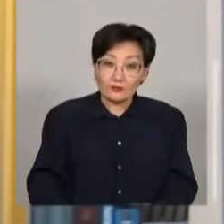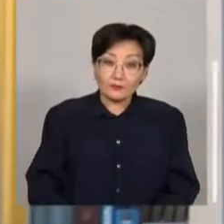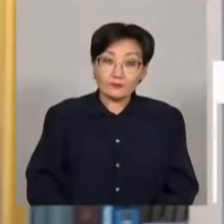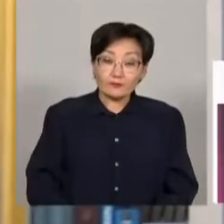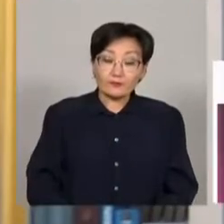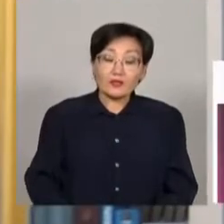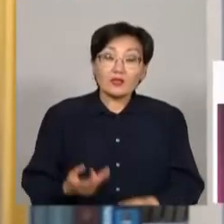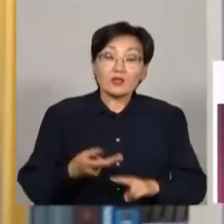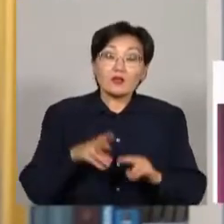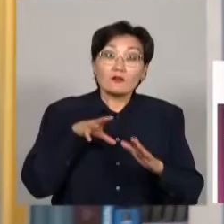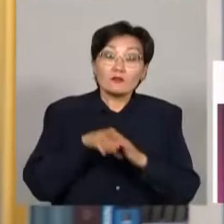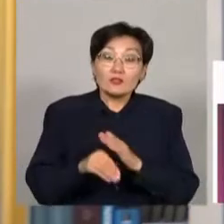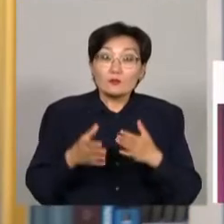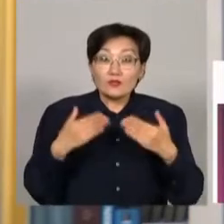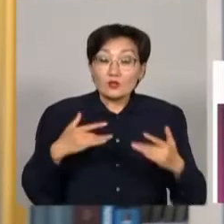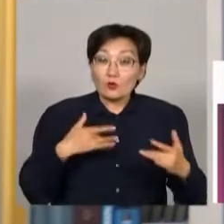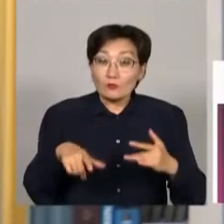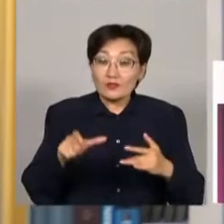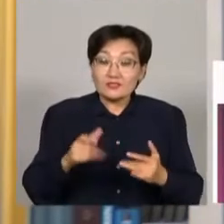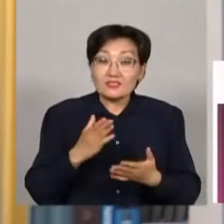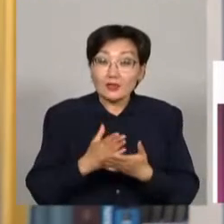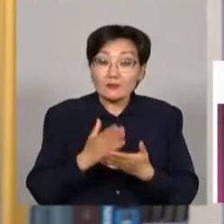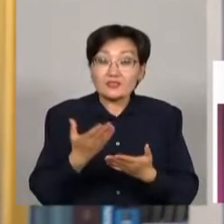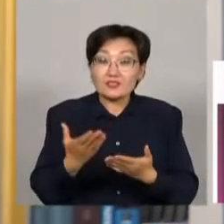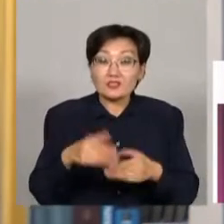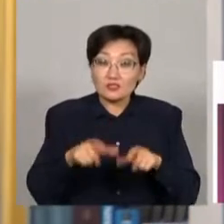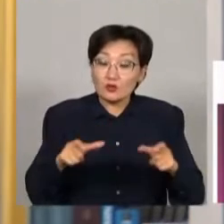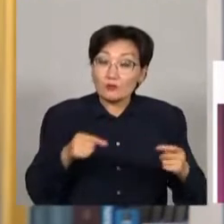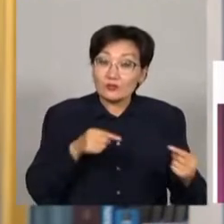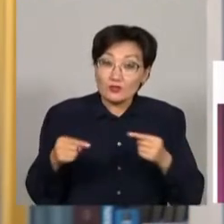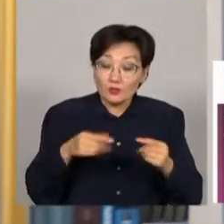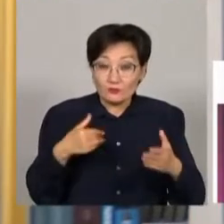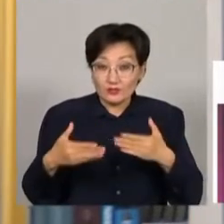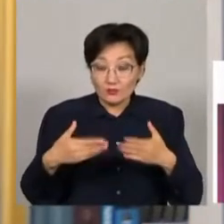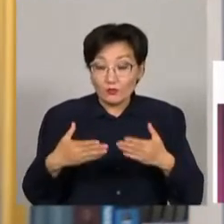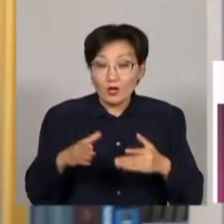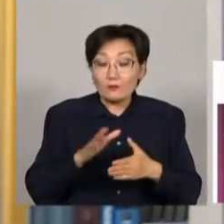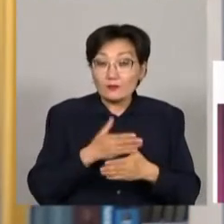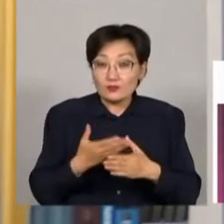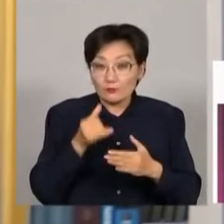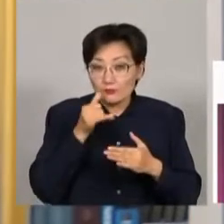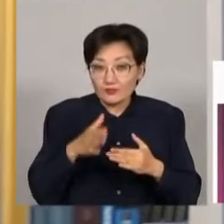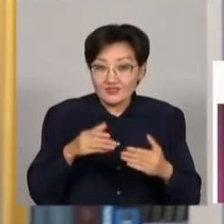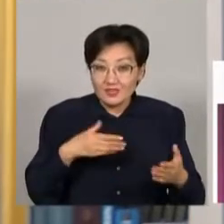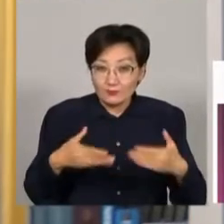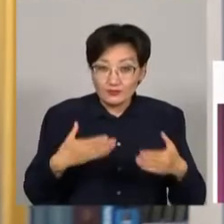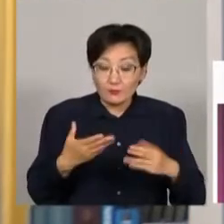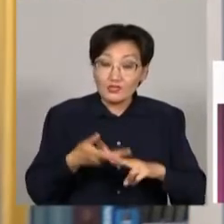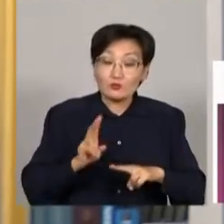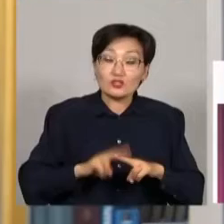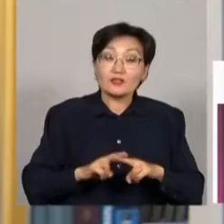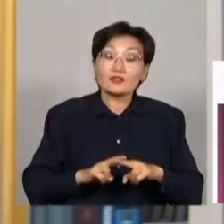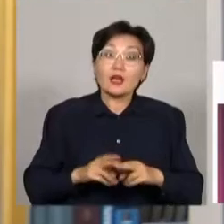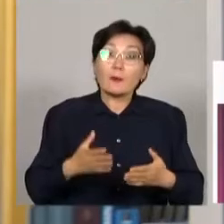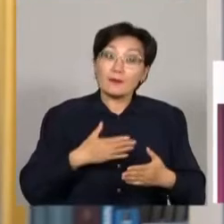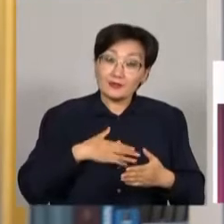иммерсивный спектакль. В нем нет актеров, но в нем есть реквизит. Люди взаимодействуют с этим реквизитом. Между собой они не могут взаимодействовать, потому что